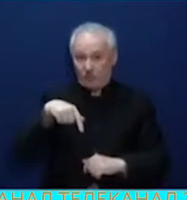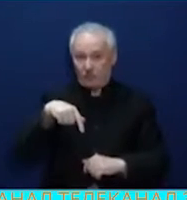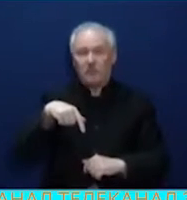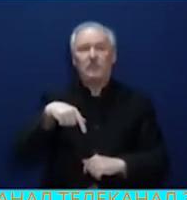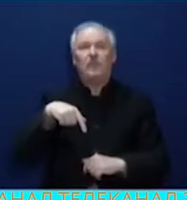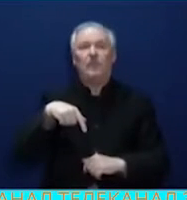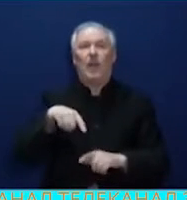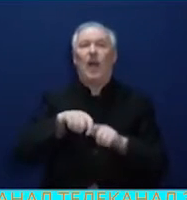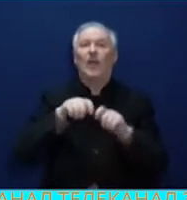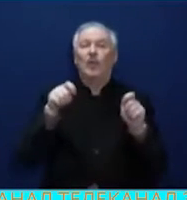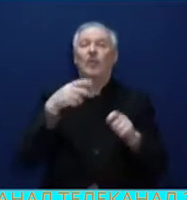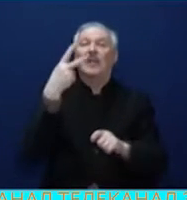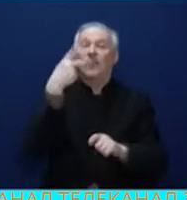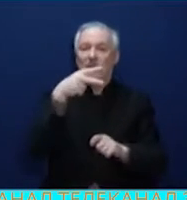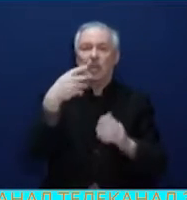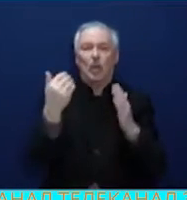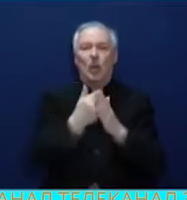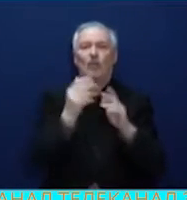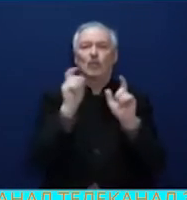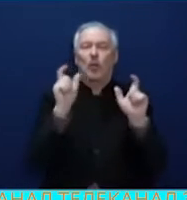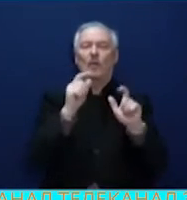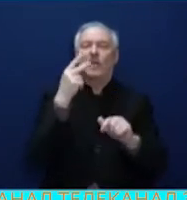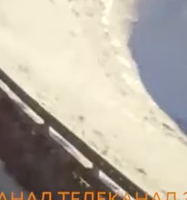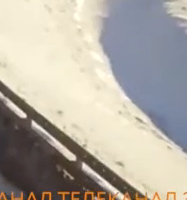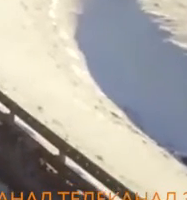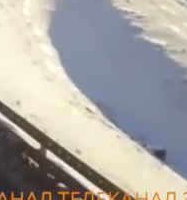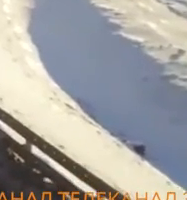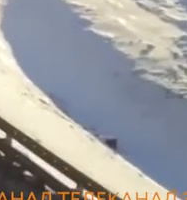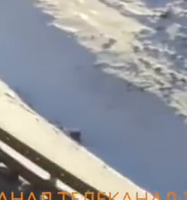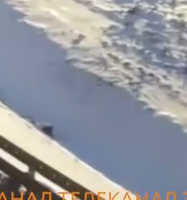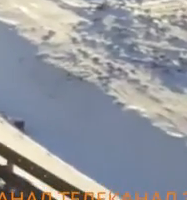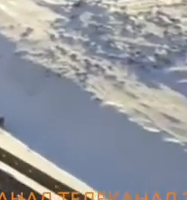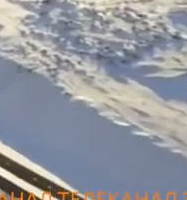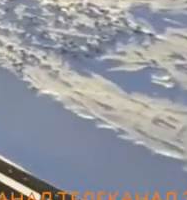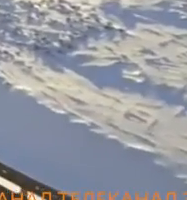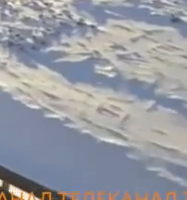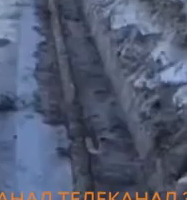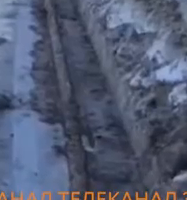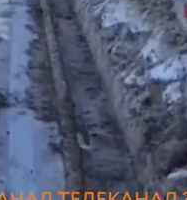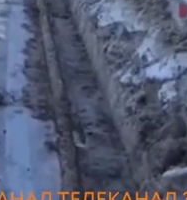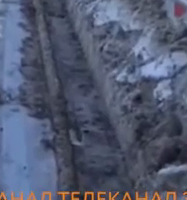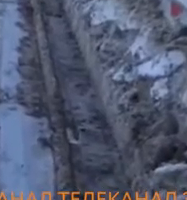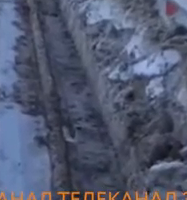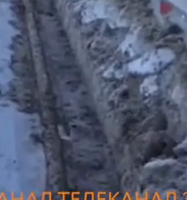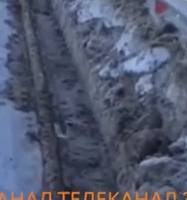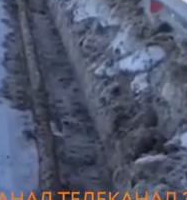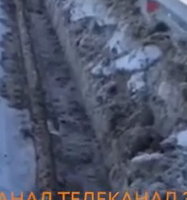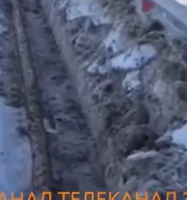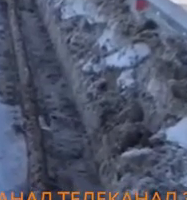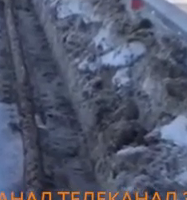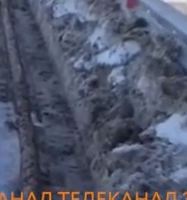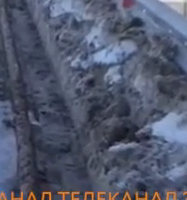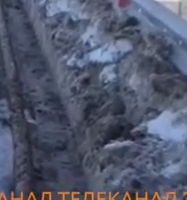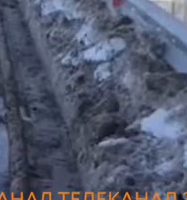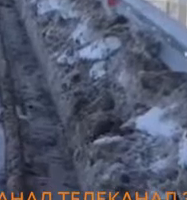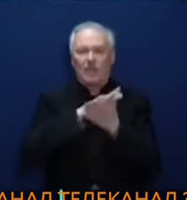сказал, откроем 20 новых школ и 23 детских сада. Говоря о развитии дорожной инфраструктуры, губернатор отметил важность